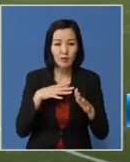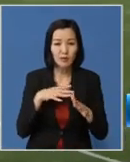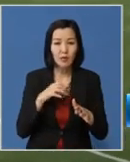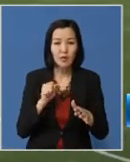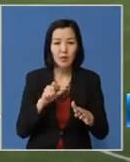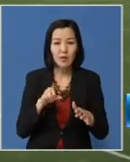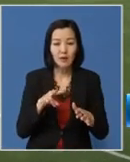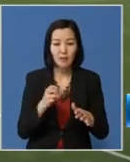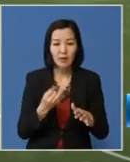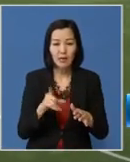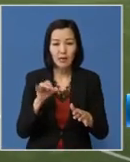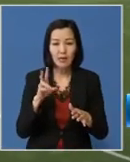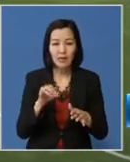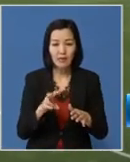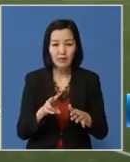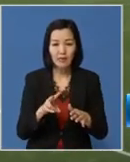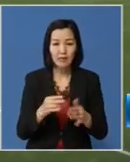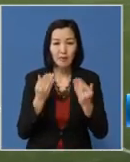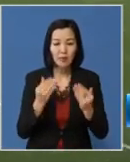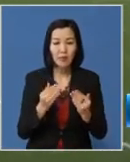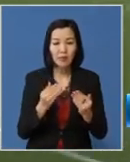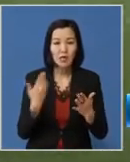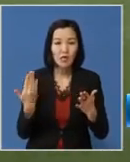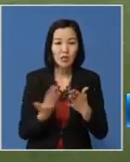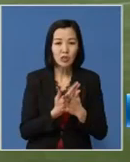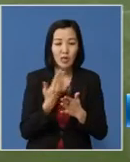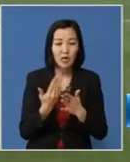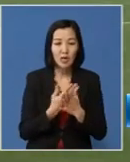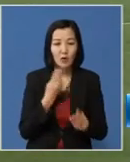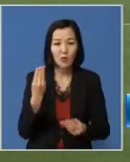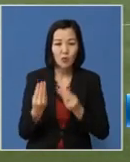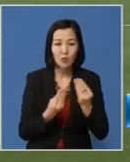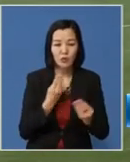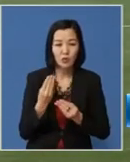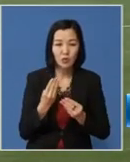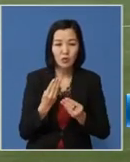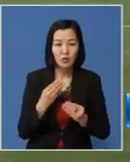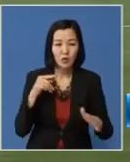Абылайхан Махамбетов бұл кездесуде ғана емес, биылғы маусымдағы алғашқы доптың авторы атанып отыр.